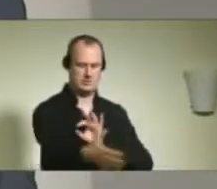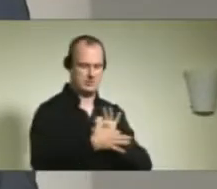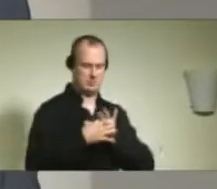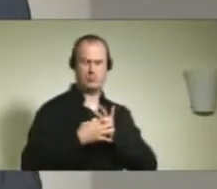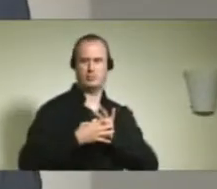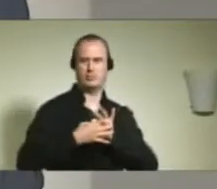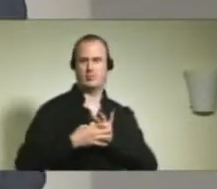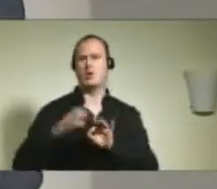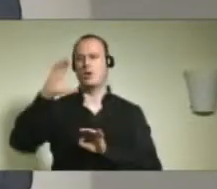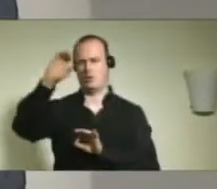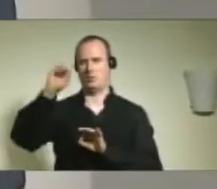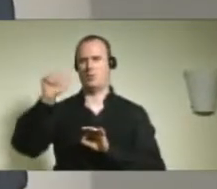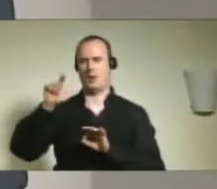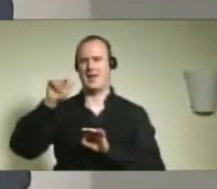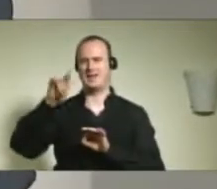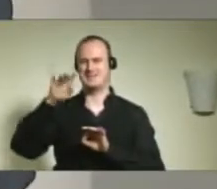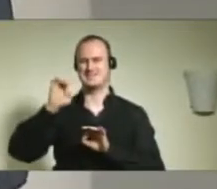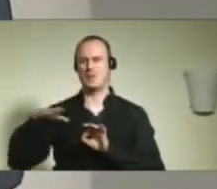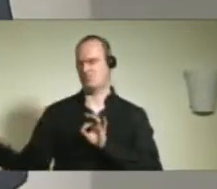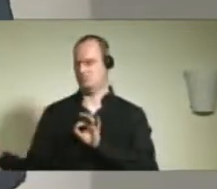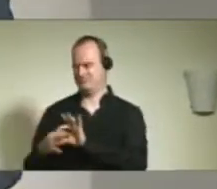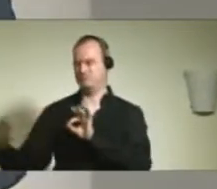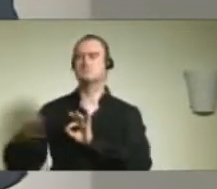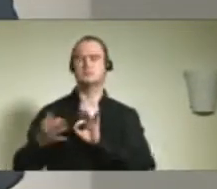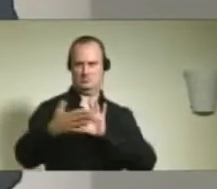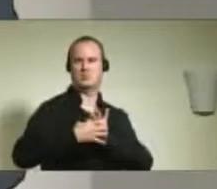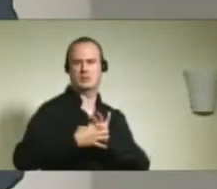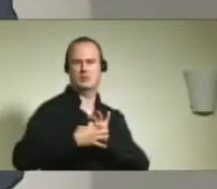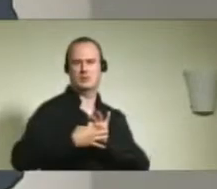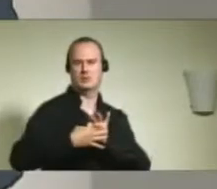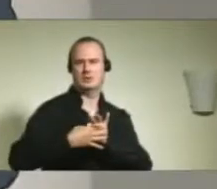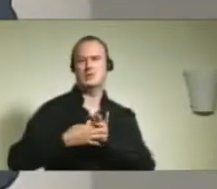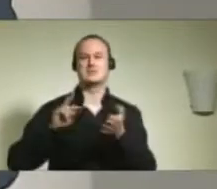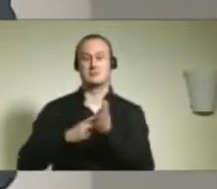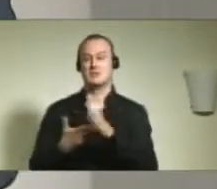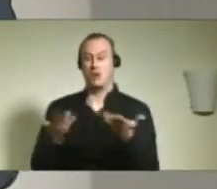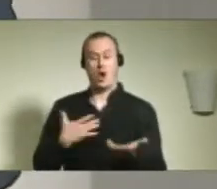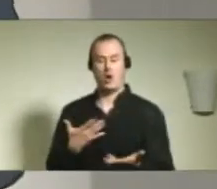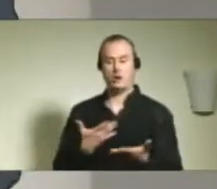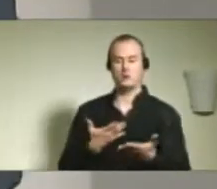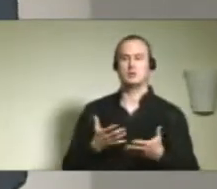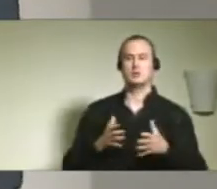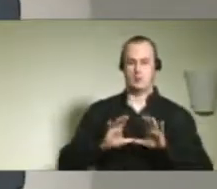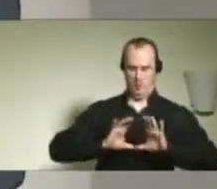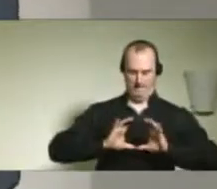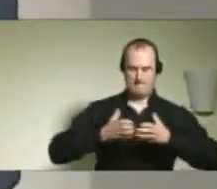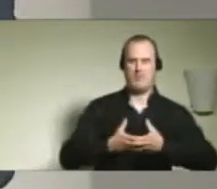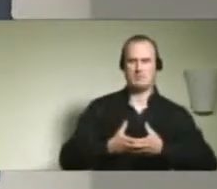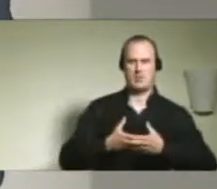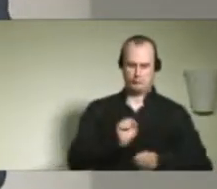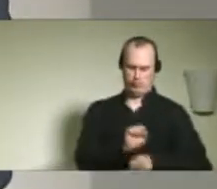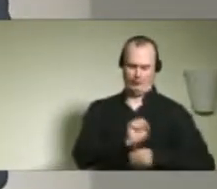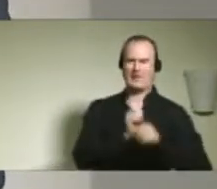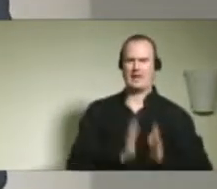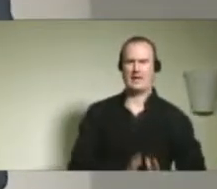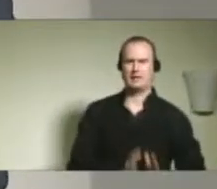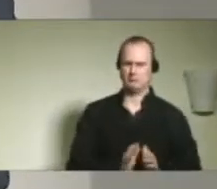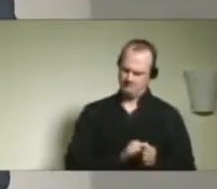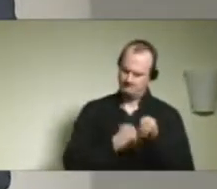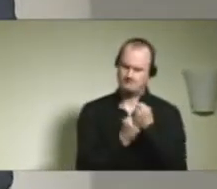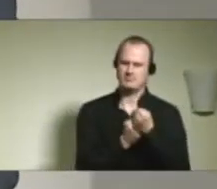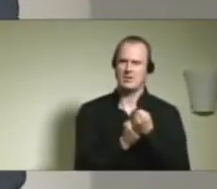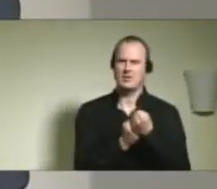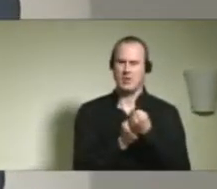une coalition des alliés. Donc, on a l'allié, le mouvement ouvrier derrière nous, parce que le mouvement ouvrier comprend qu'effectivement, le